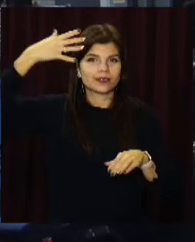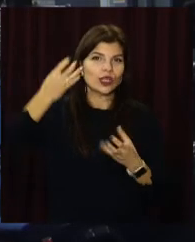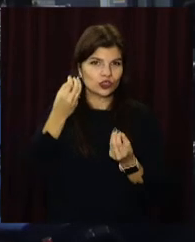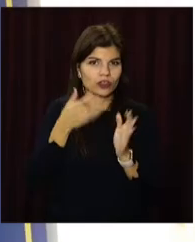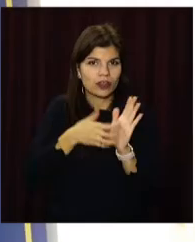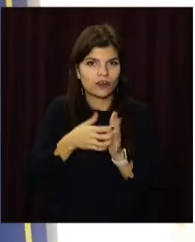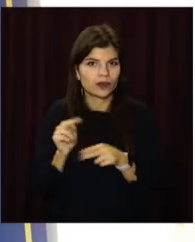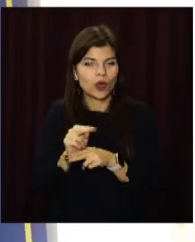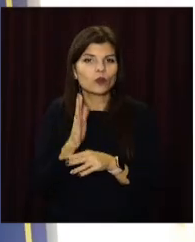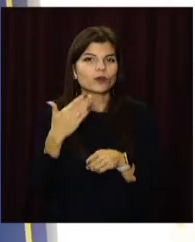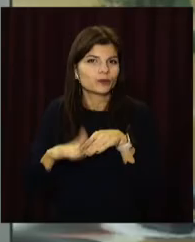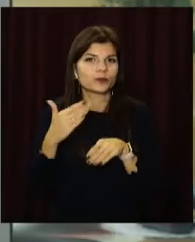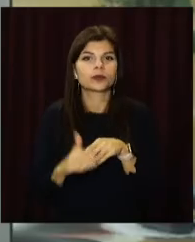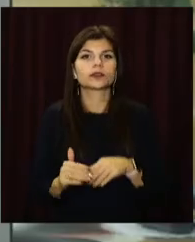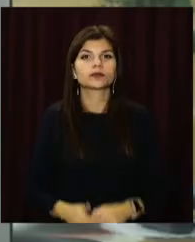News, телеканал «Відкритий».